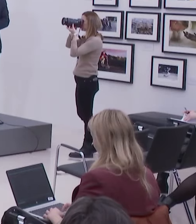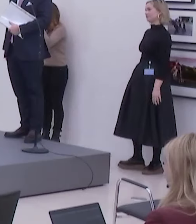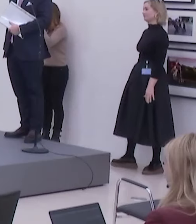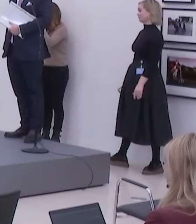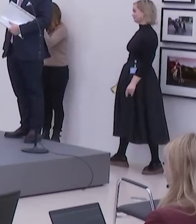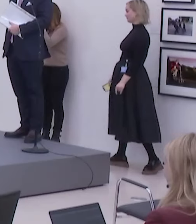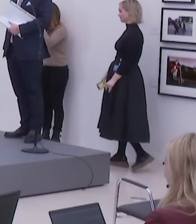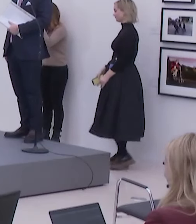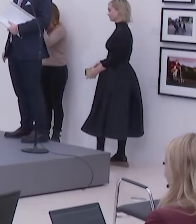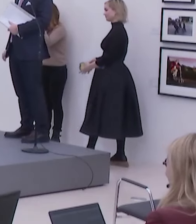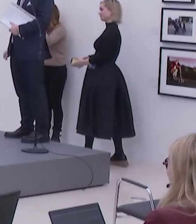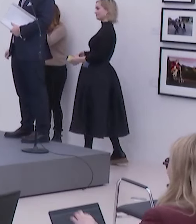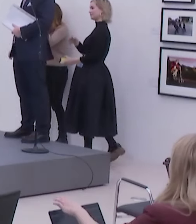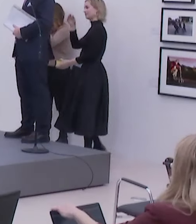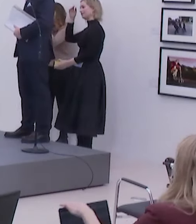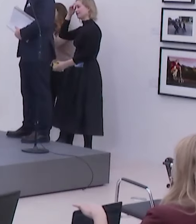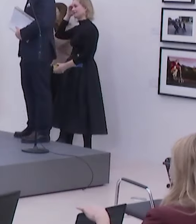Dankeschön.